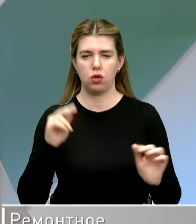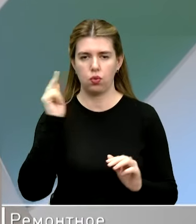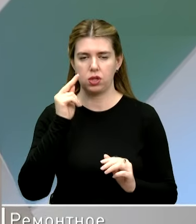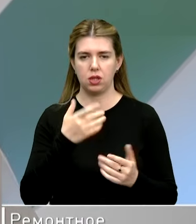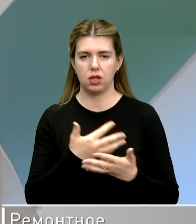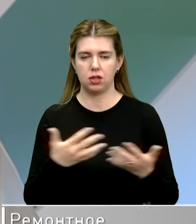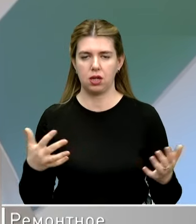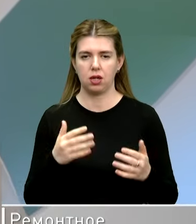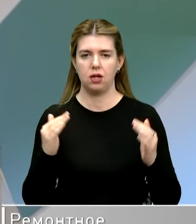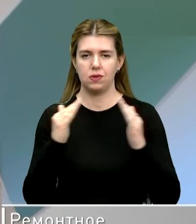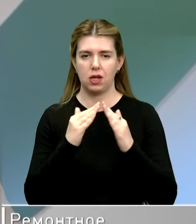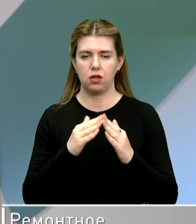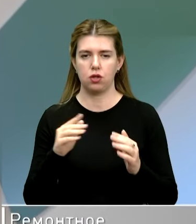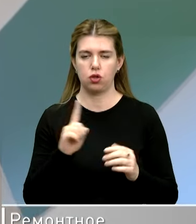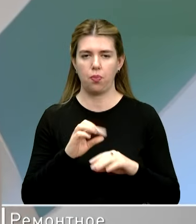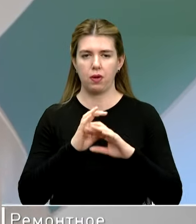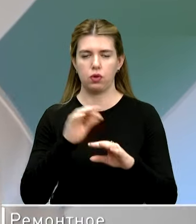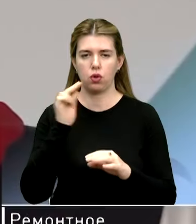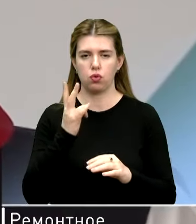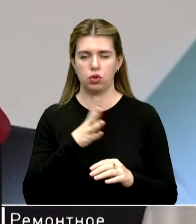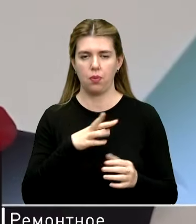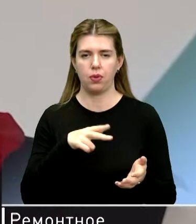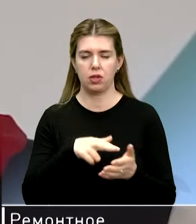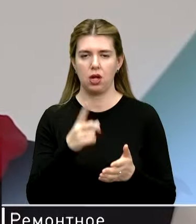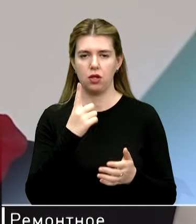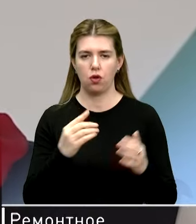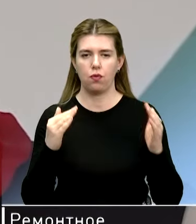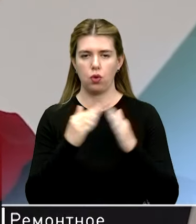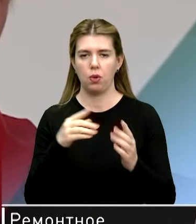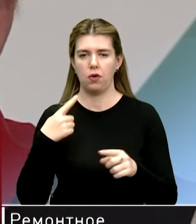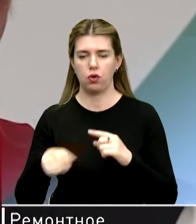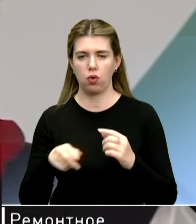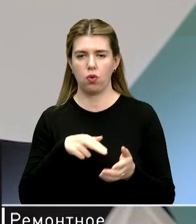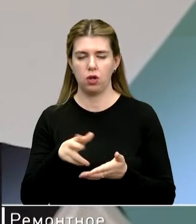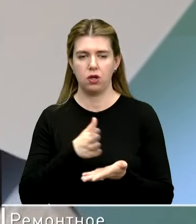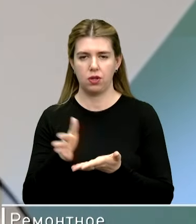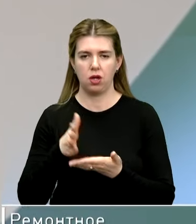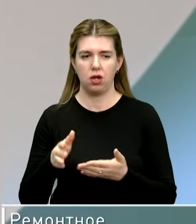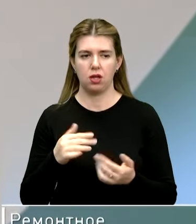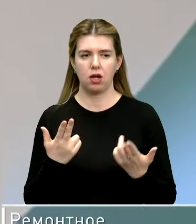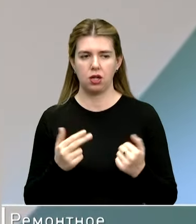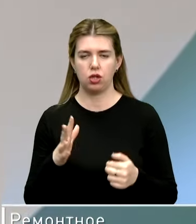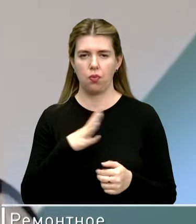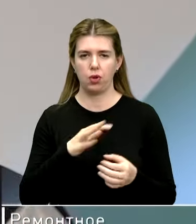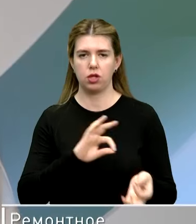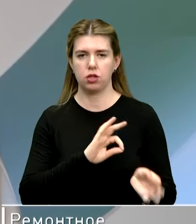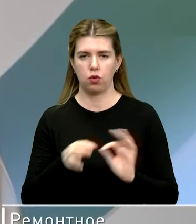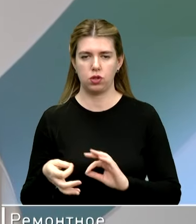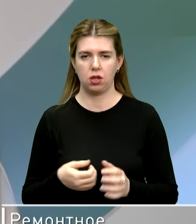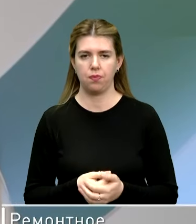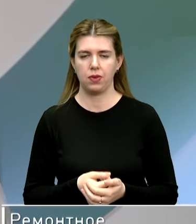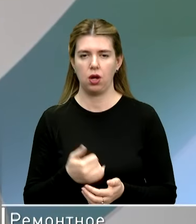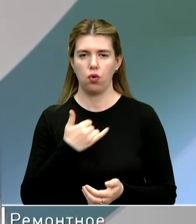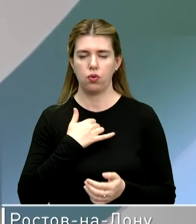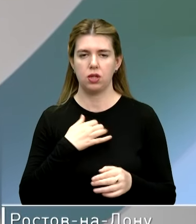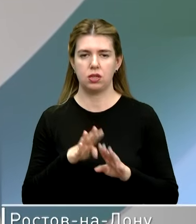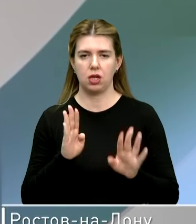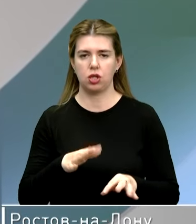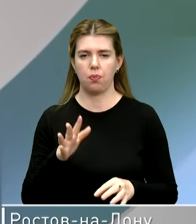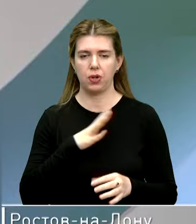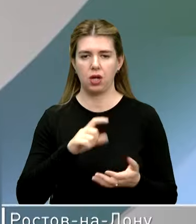учились в нескольких зданиях. И чтобы провести урок, нужно было идти с одного здания в другое здание. Это, конечно же, было сложно. У нас даже там